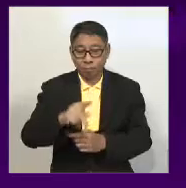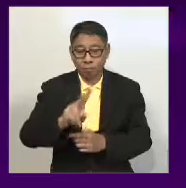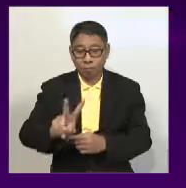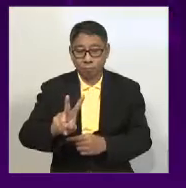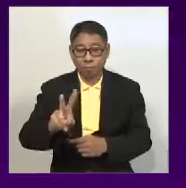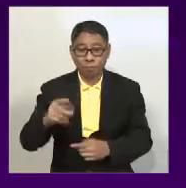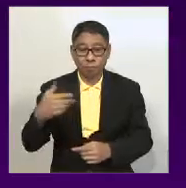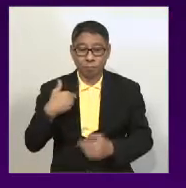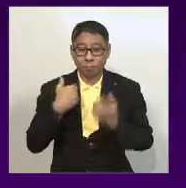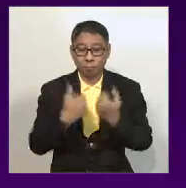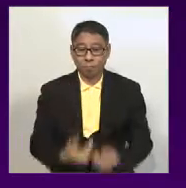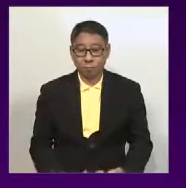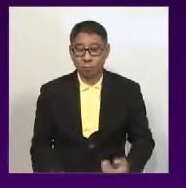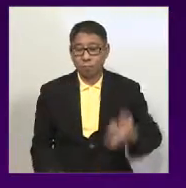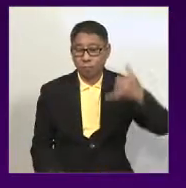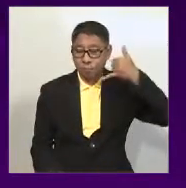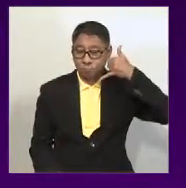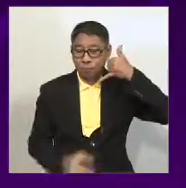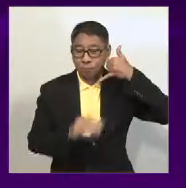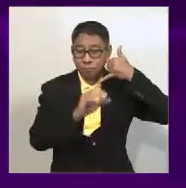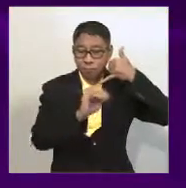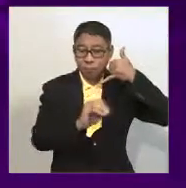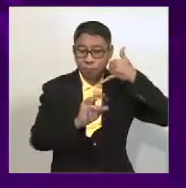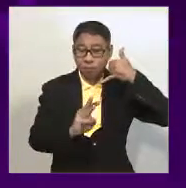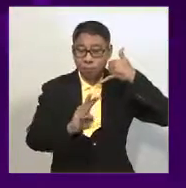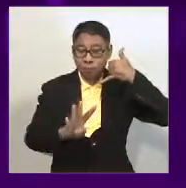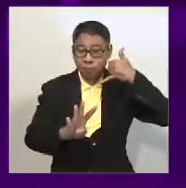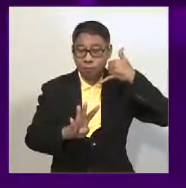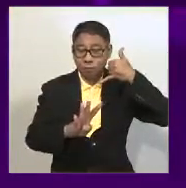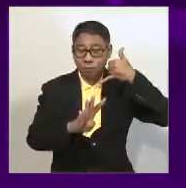ายบดินทรเดชาหมายเลขโทรศัพท์